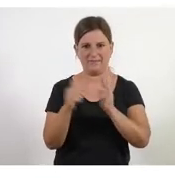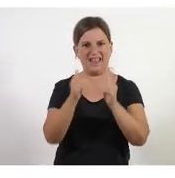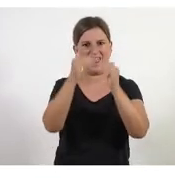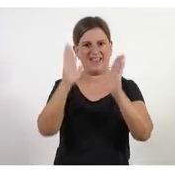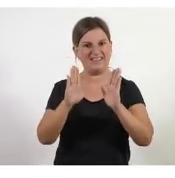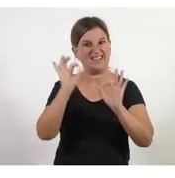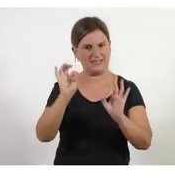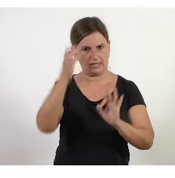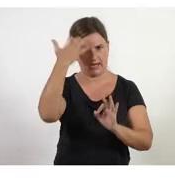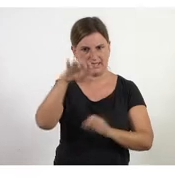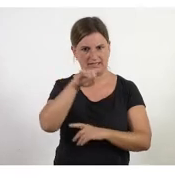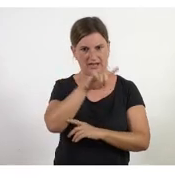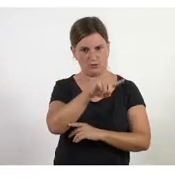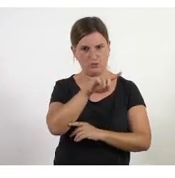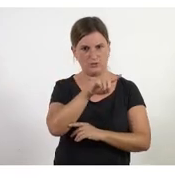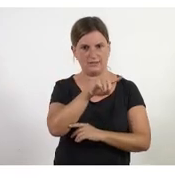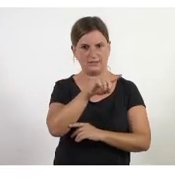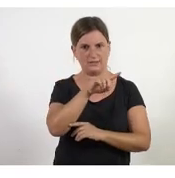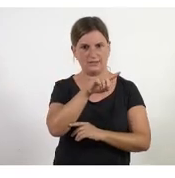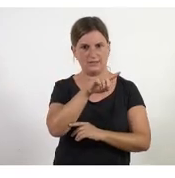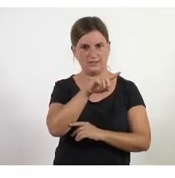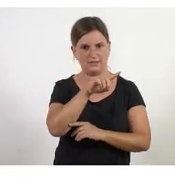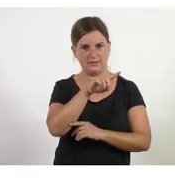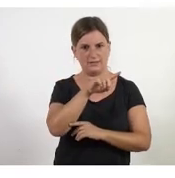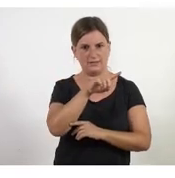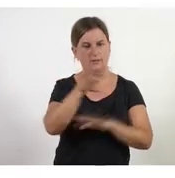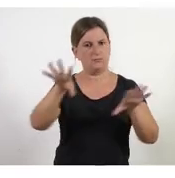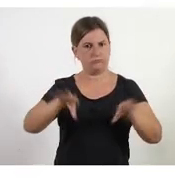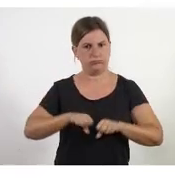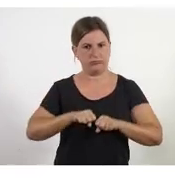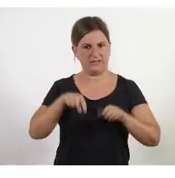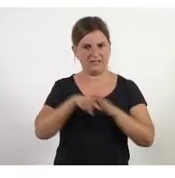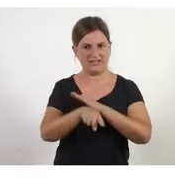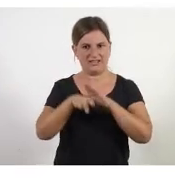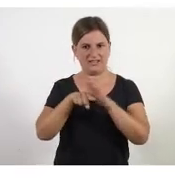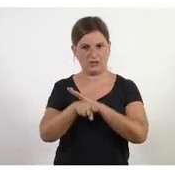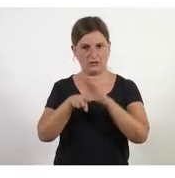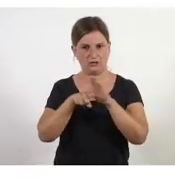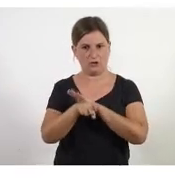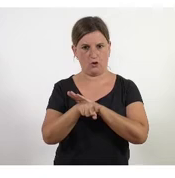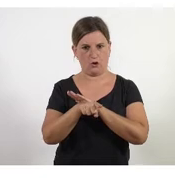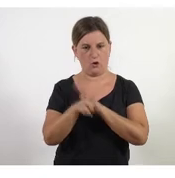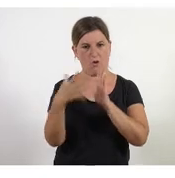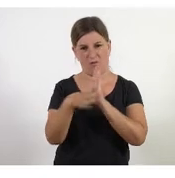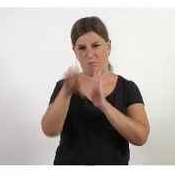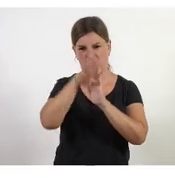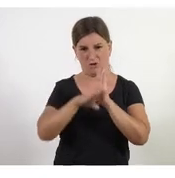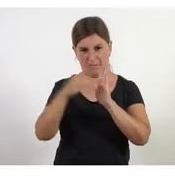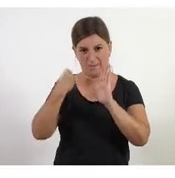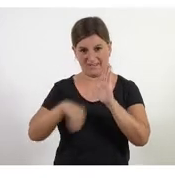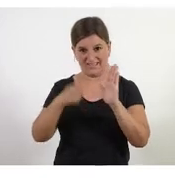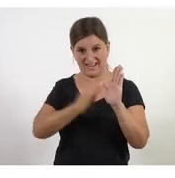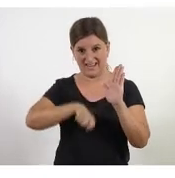dels Estats Units, ha agafat la gestió del programa a Espanya també. I aquí en pantalla